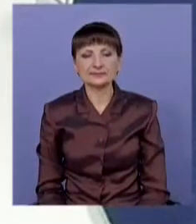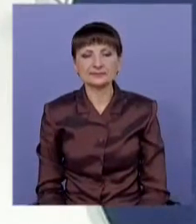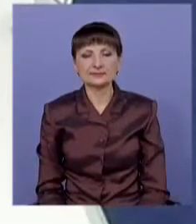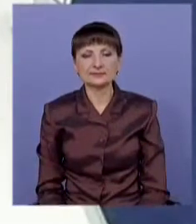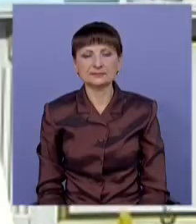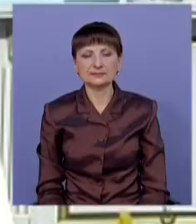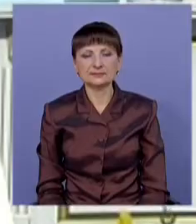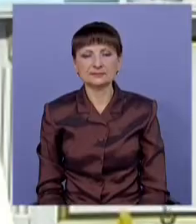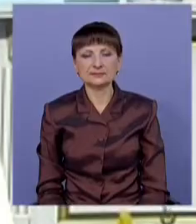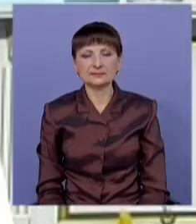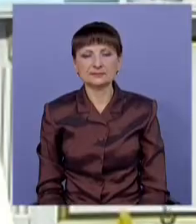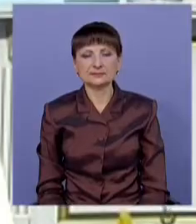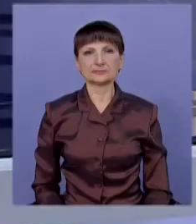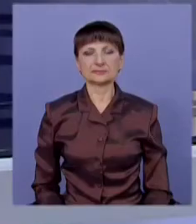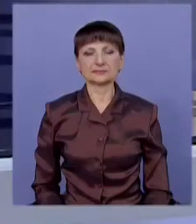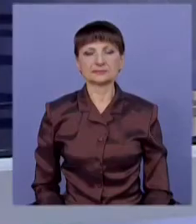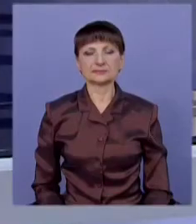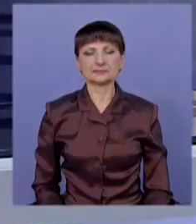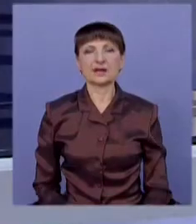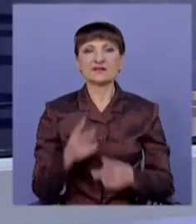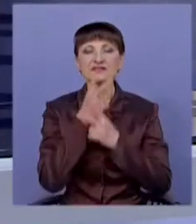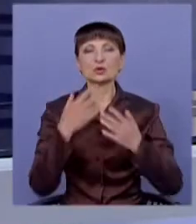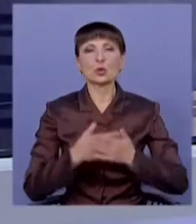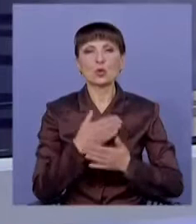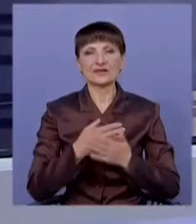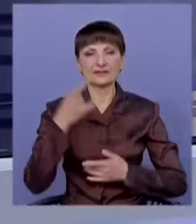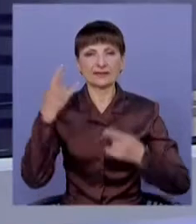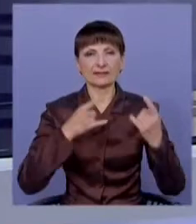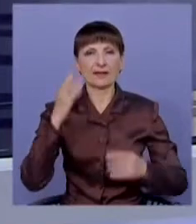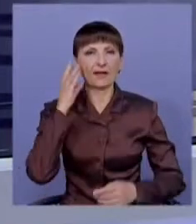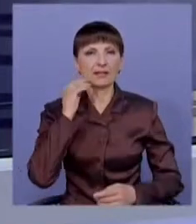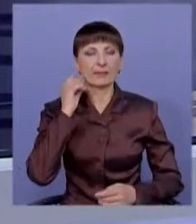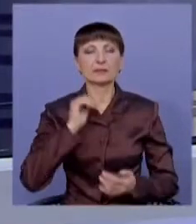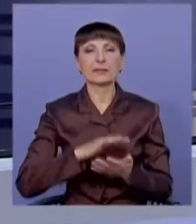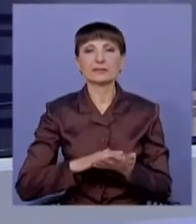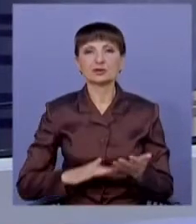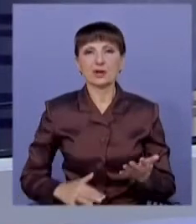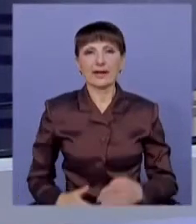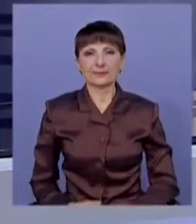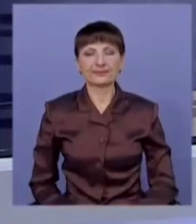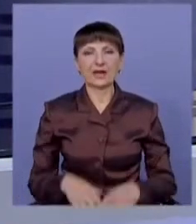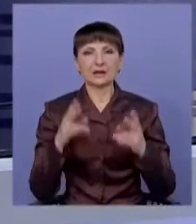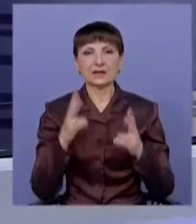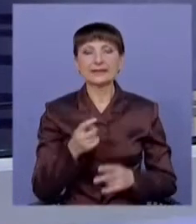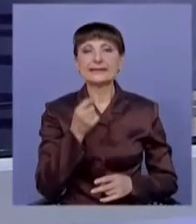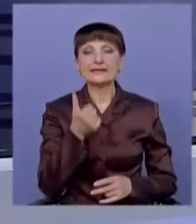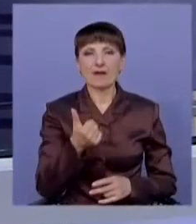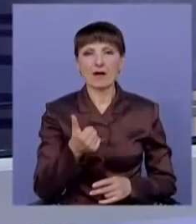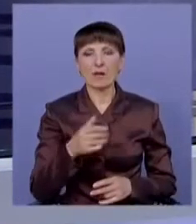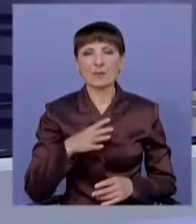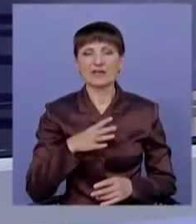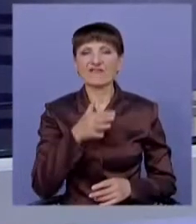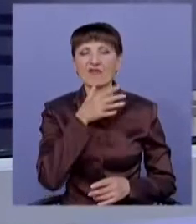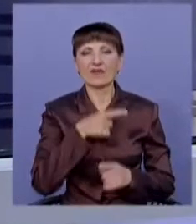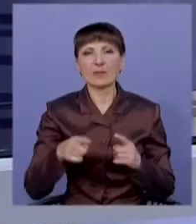Утегенов, телеканал Алматы, Нур-Султан. Вы смотрите новости на телеканале Алматы. Мы продолжаем выпуск. Трагедия едва не произошла во